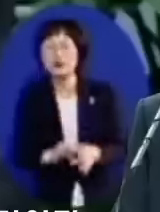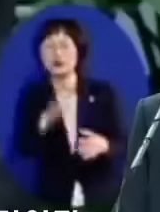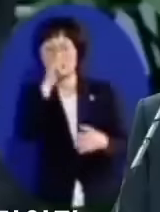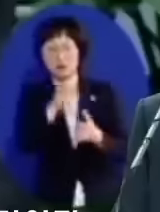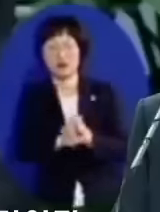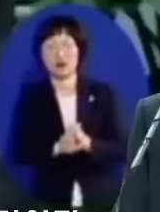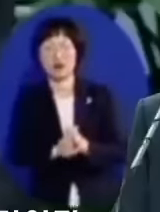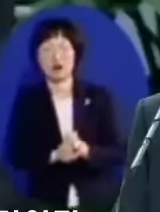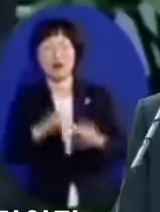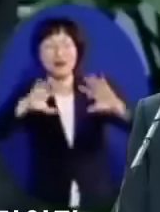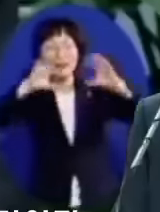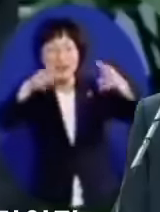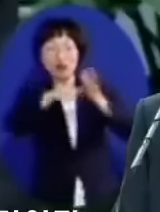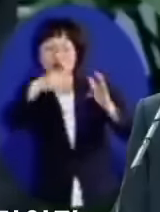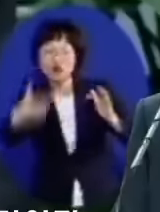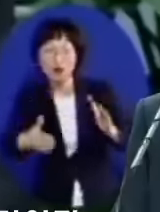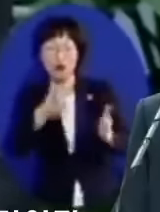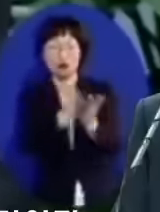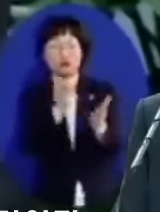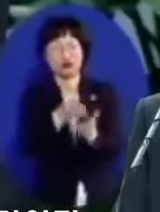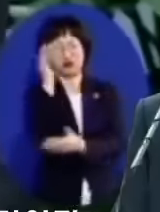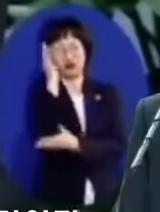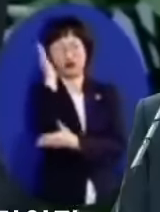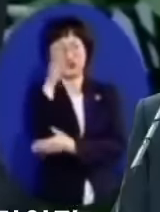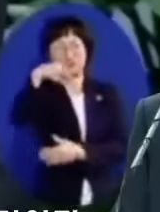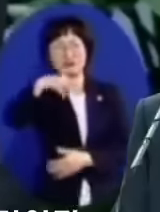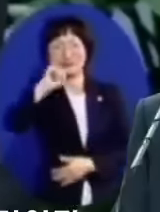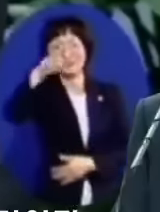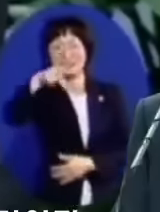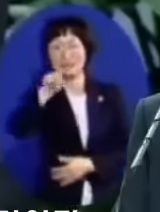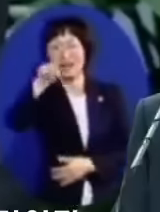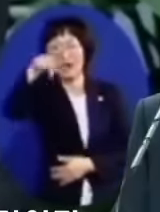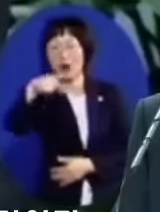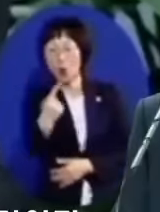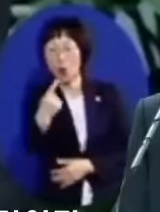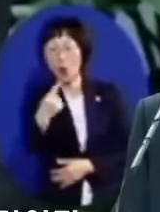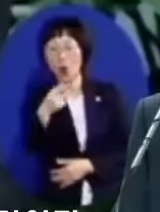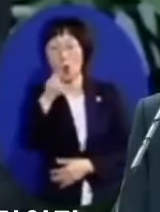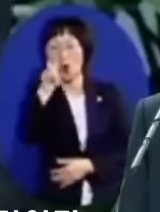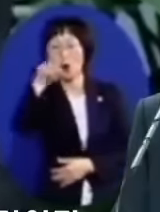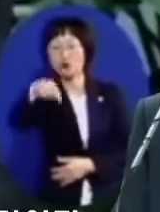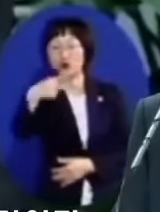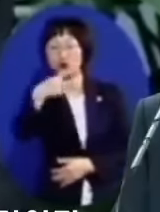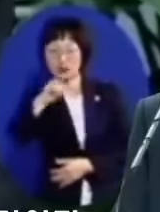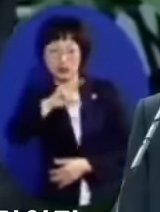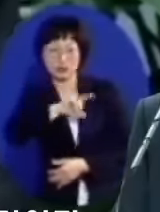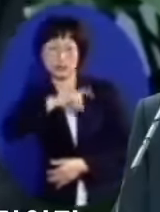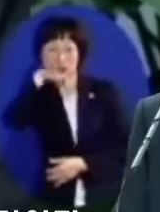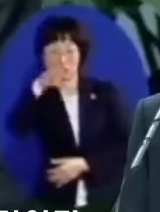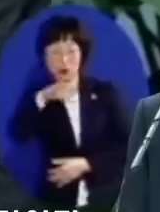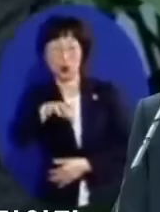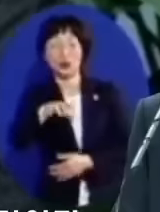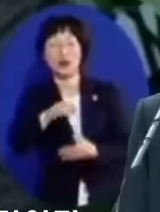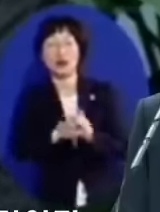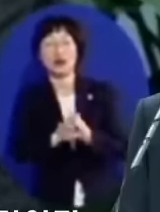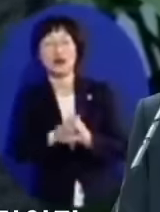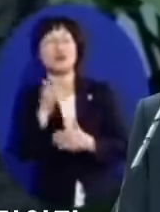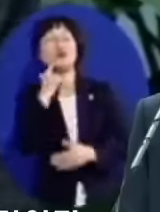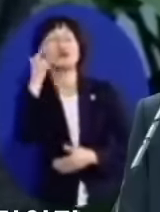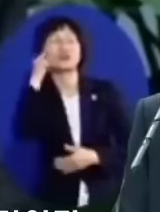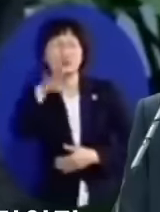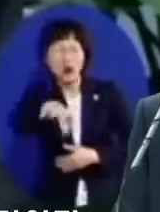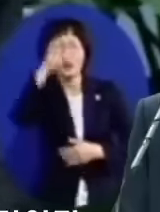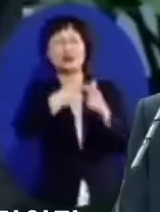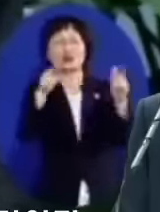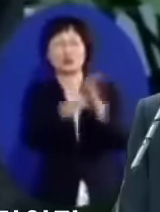세계적인 유명한 부흥사였던 시카고의 미국 DL 무디 목사도 그가 처음 예수 믿고 난 다음에 굉장히 기분이